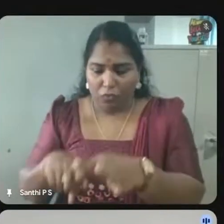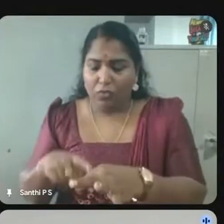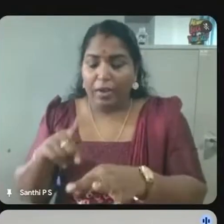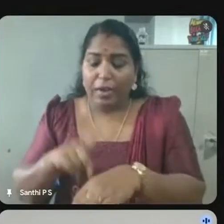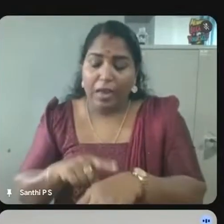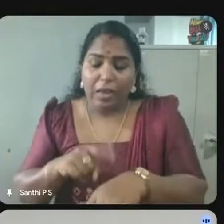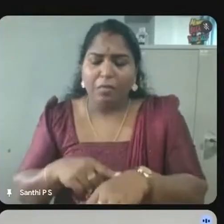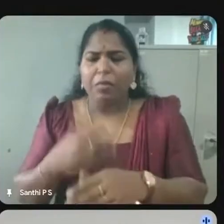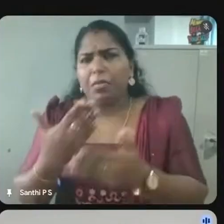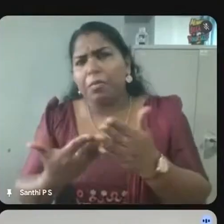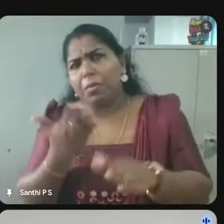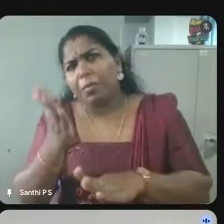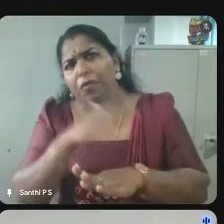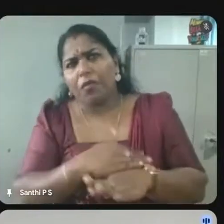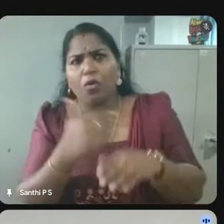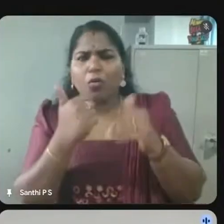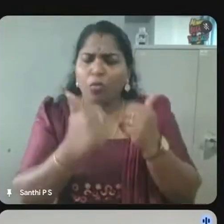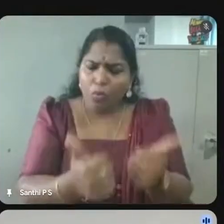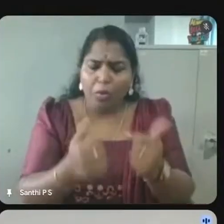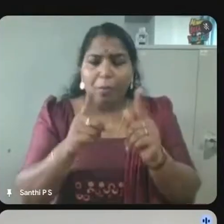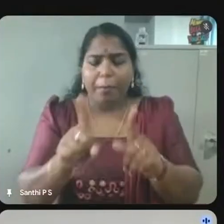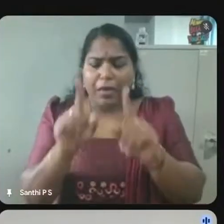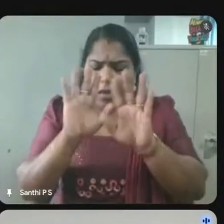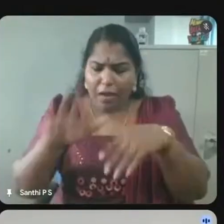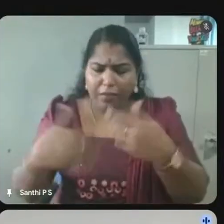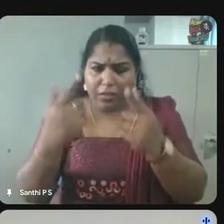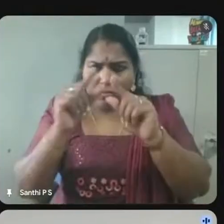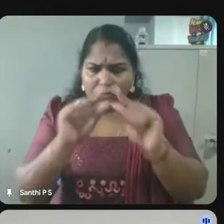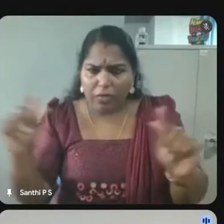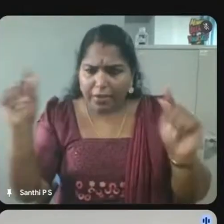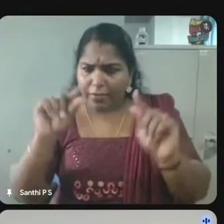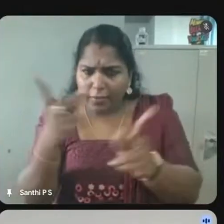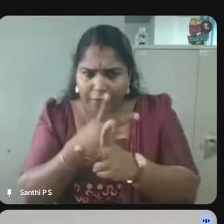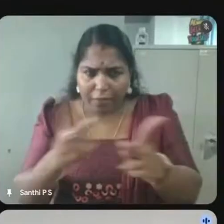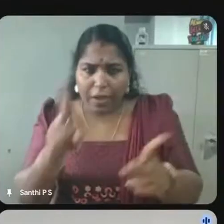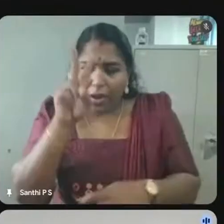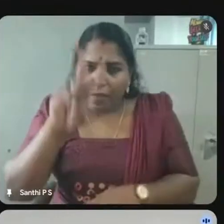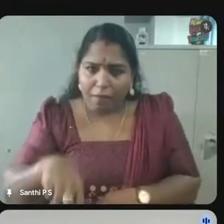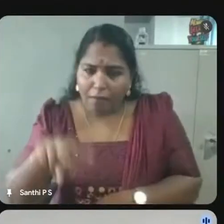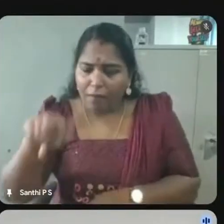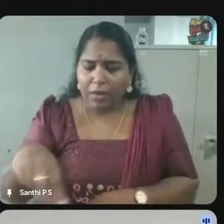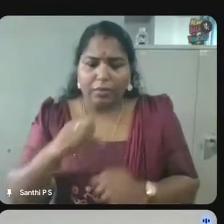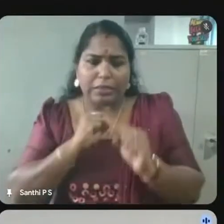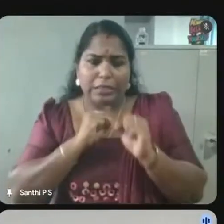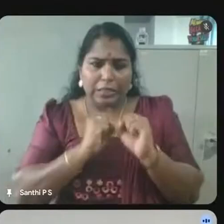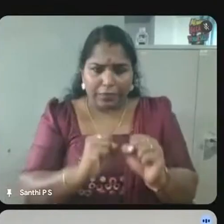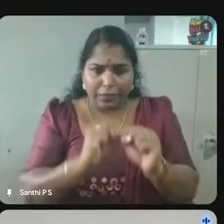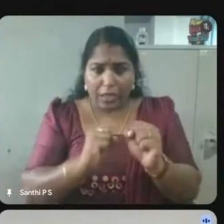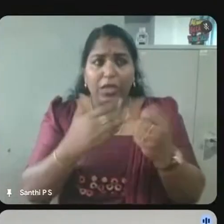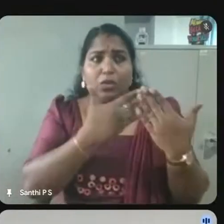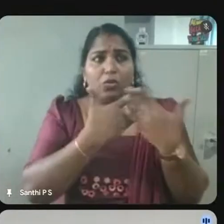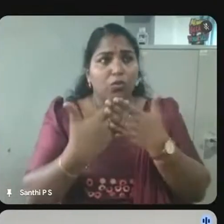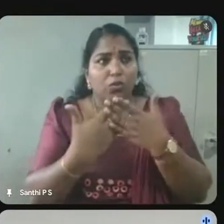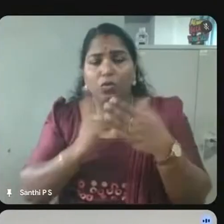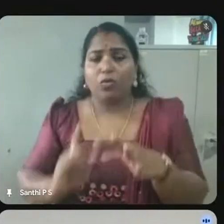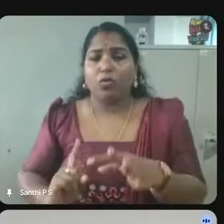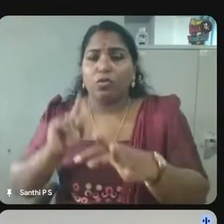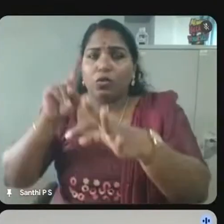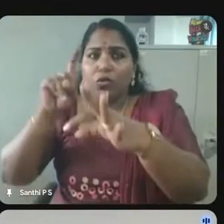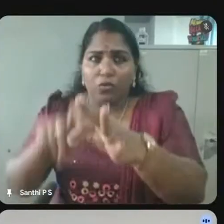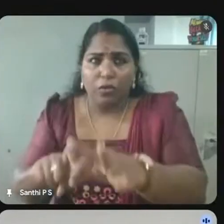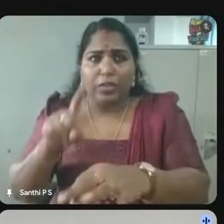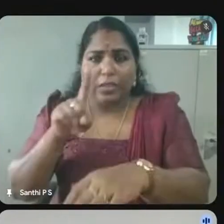വായിക്കാൻ പറ്റുന്നതാണ്. അറ്റ്ലീസ്റ്റ് പിക്ചർ ചാർട്ടിലെങ്കിലും അവർക്ക് അവസാനത്തെ വരി വായിക്കാൻ പറ്റും. അതുകൊണ്ട് സ്കൂളിൽ ചേർക്കുന്ന സമയത്ത് അതിന്